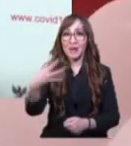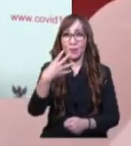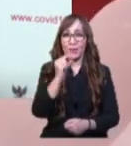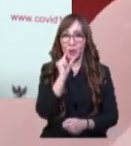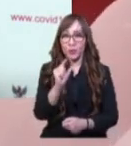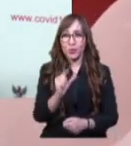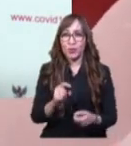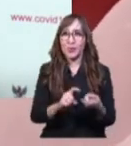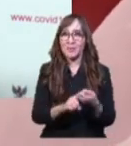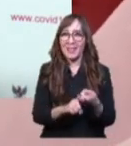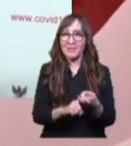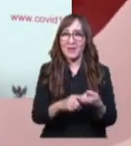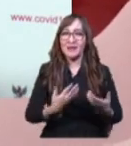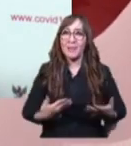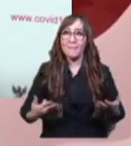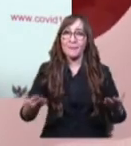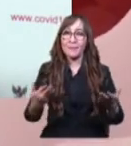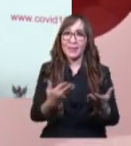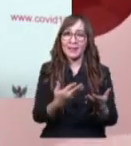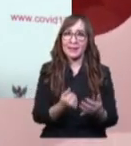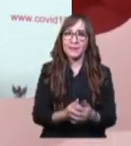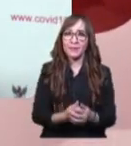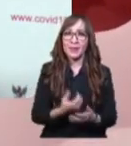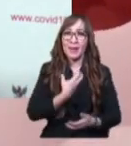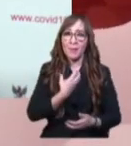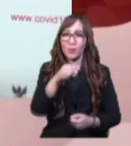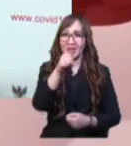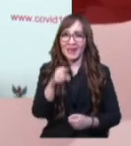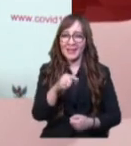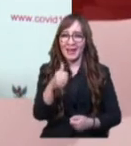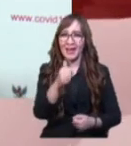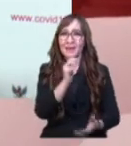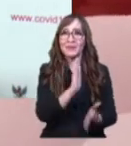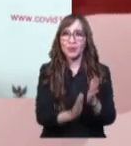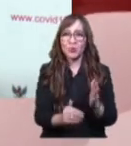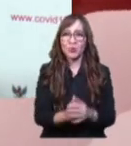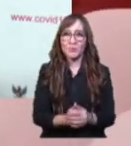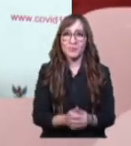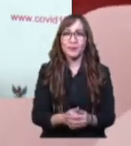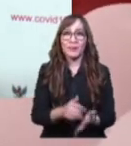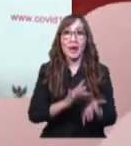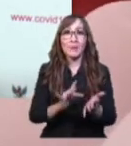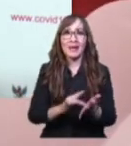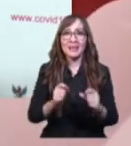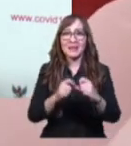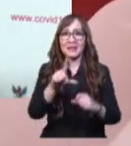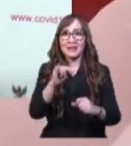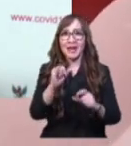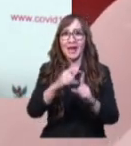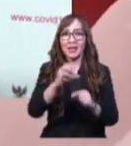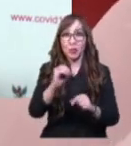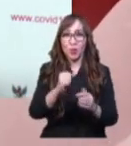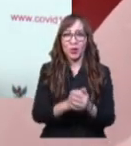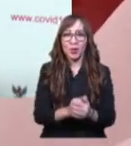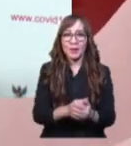atau bagi rekan-rekan media yang ingin mengajukan pertanyaan, bisa langsung melalui aplikasi Slido. Dengan menyebutkan nama, kemudian